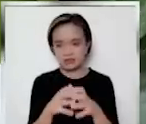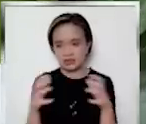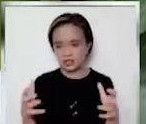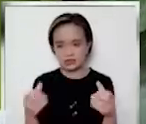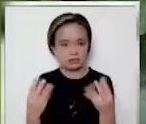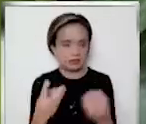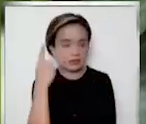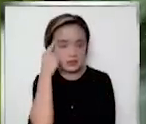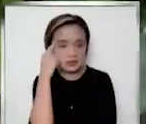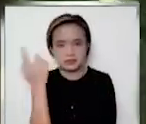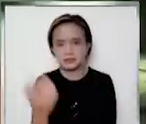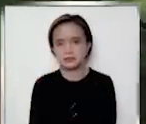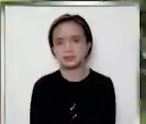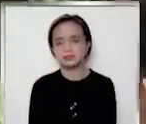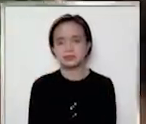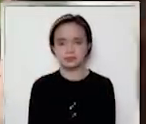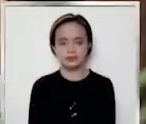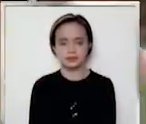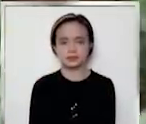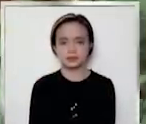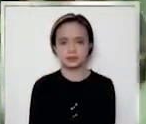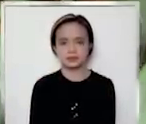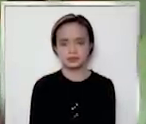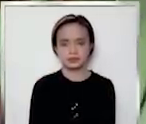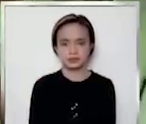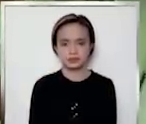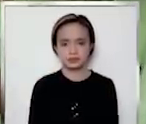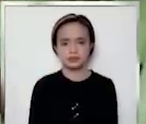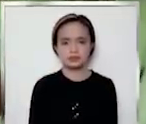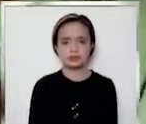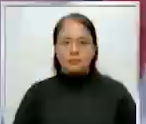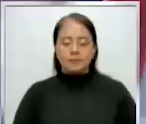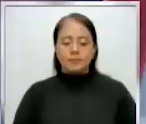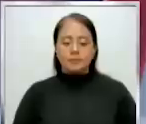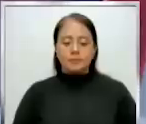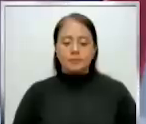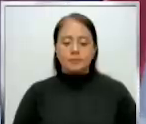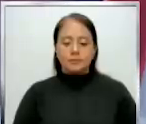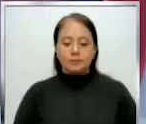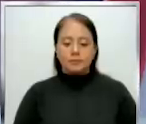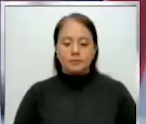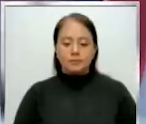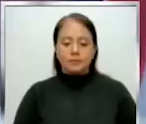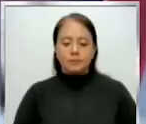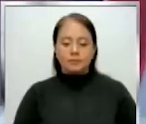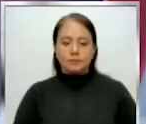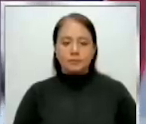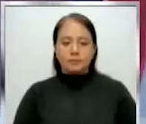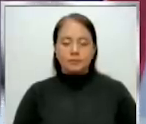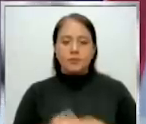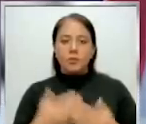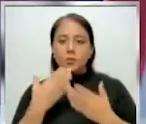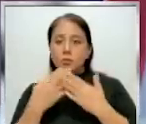sa GMA Integrated News, Maki Pulido nakatutok, 24 oras. Good news, bad news naman tayo